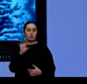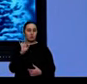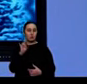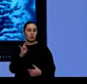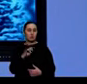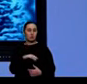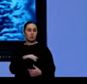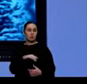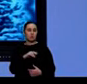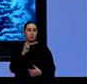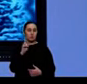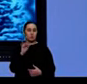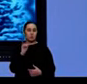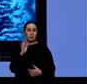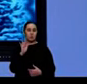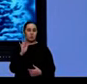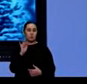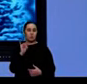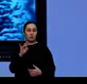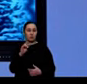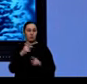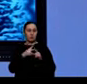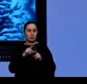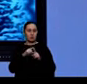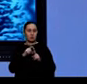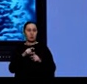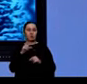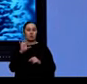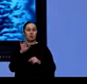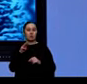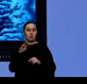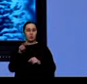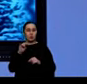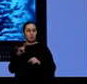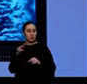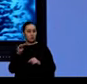тузон, қувр каби сўзлар отлардир.